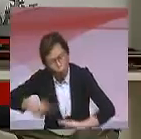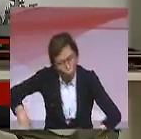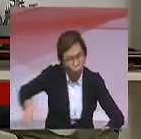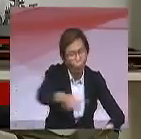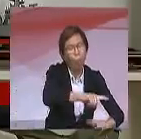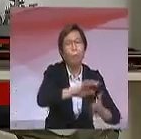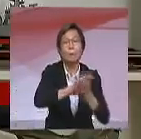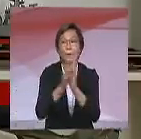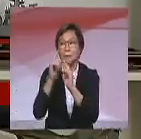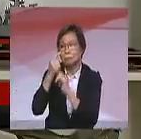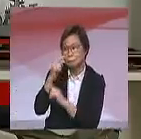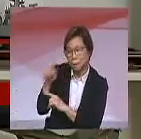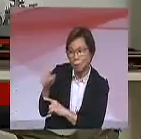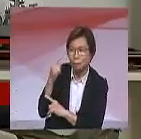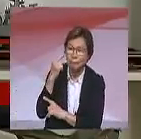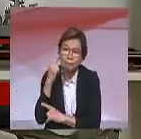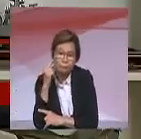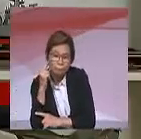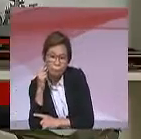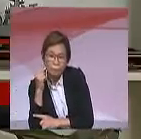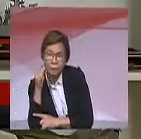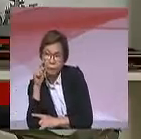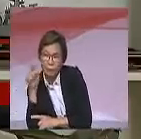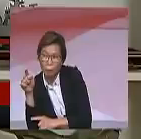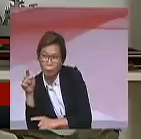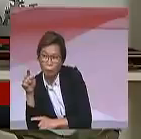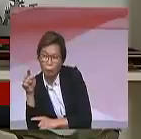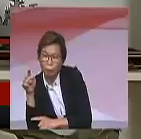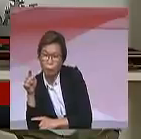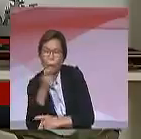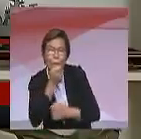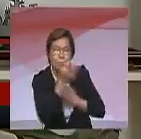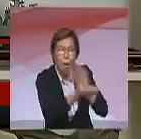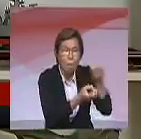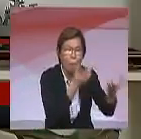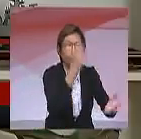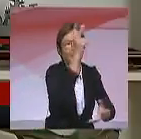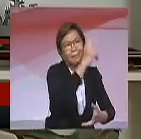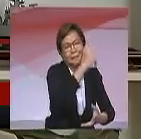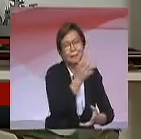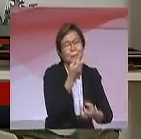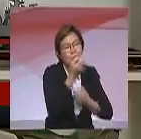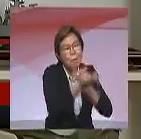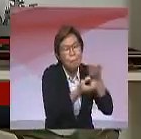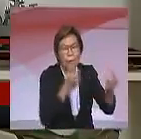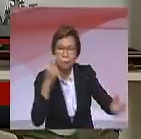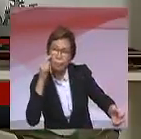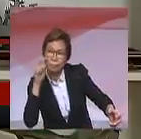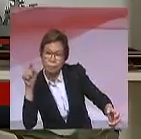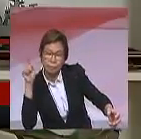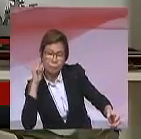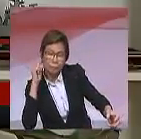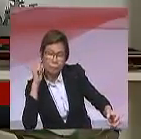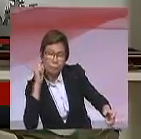supaya menjadi mata dan telinga kepada kerajaan untuk memaklumkan, memberikan maklumat kepada